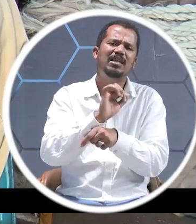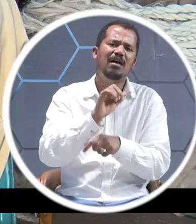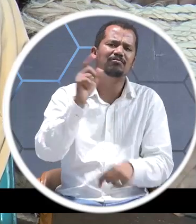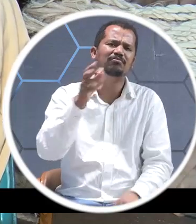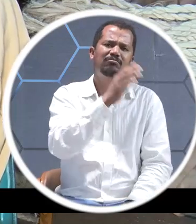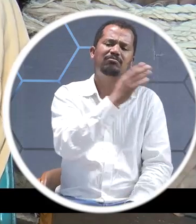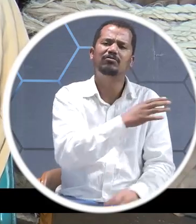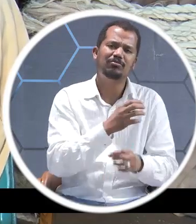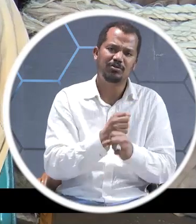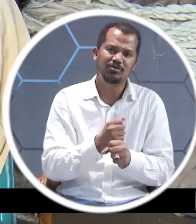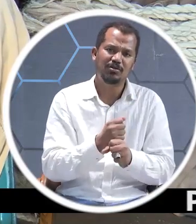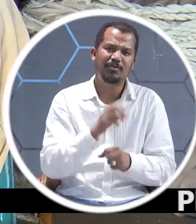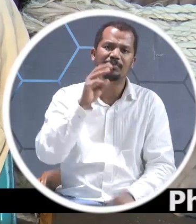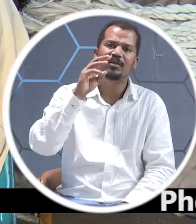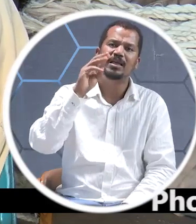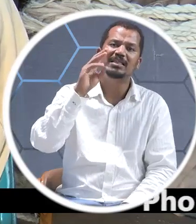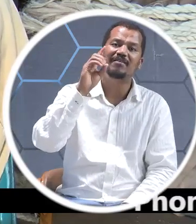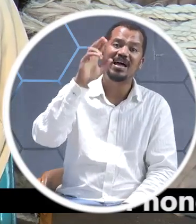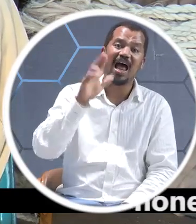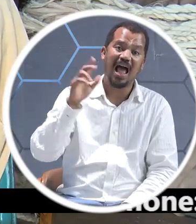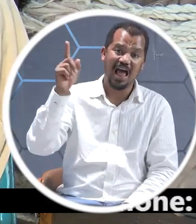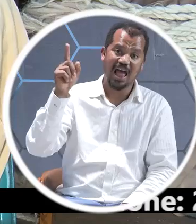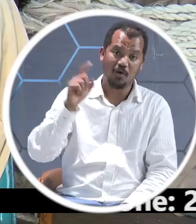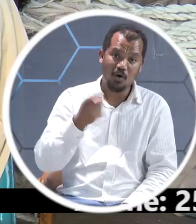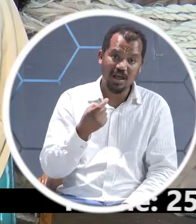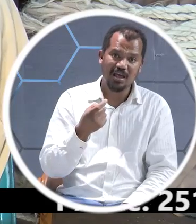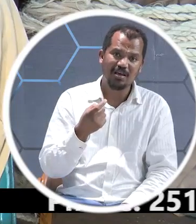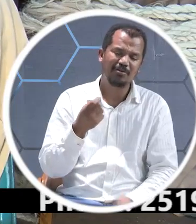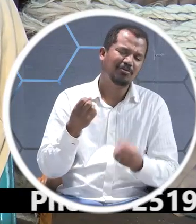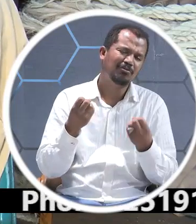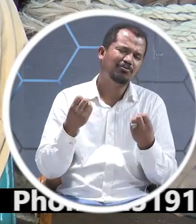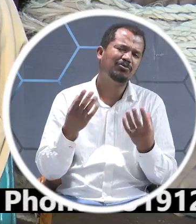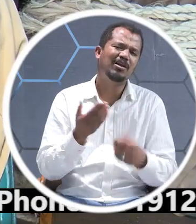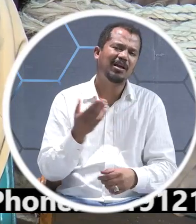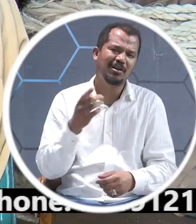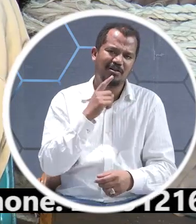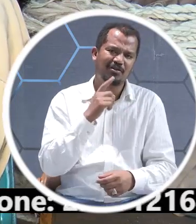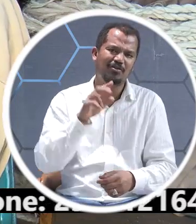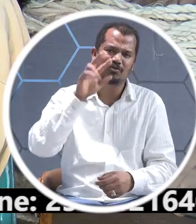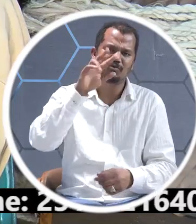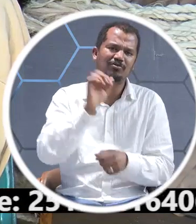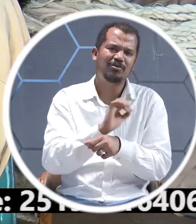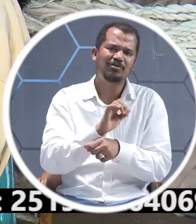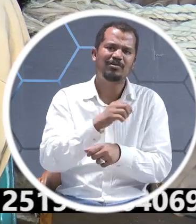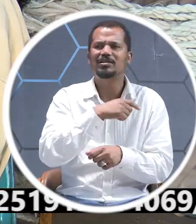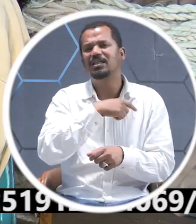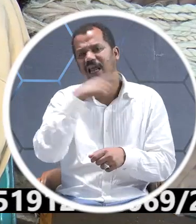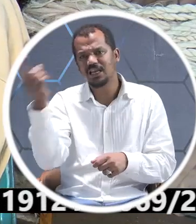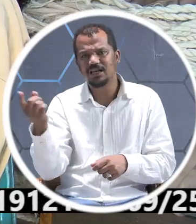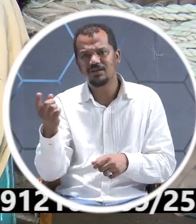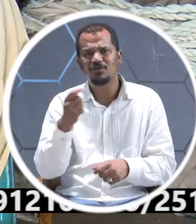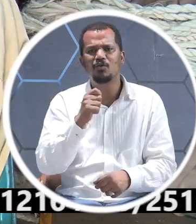የምንይዘው። በዚህ በሰፈራ ከሆነ ደግሞ ያው ይዘጋጋል ሁሉም እና ሶስት መኪና ስንልም አሁን